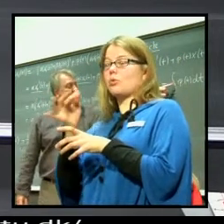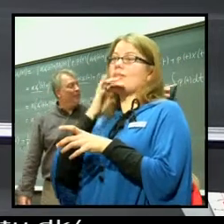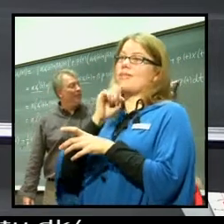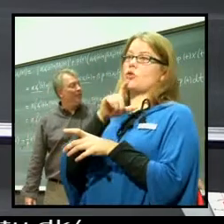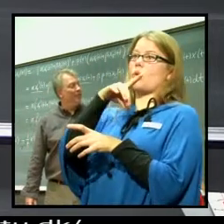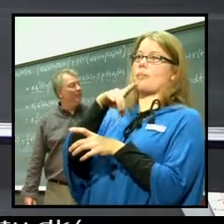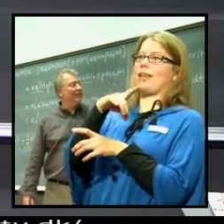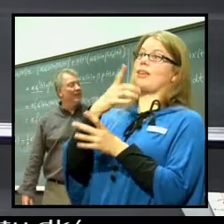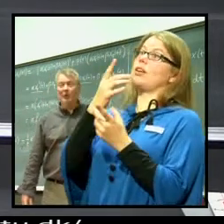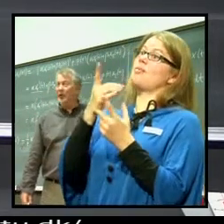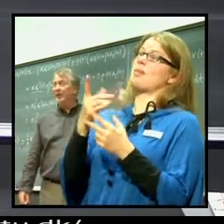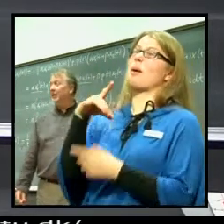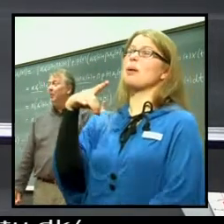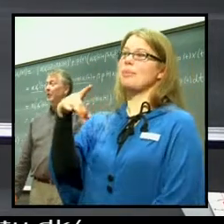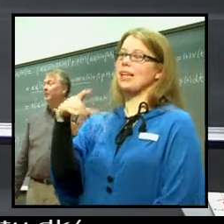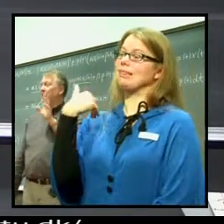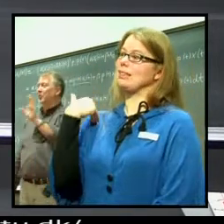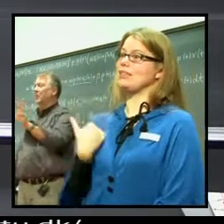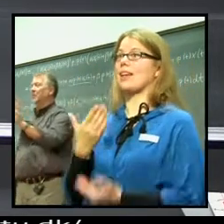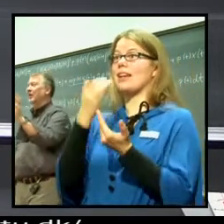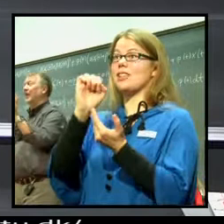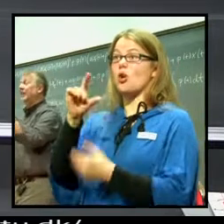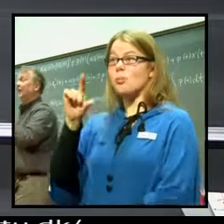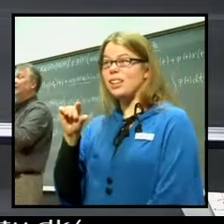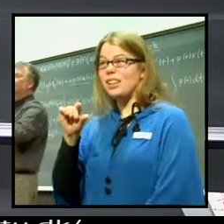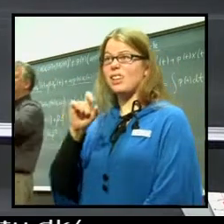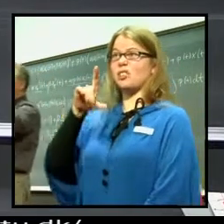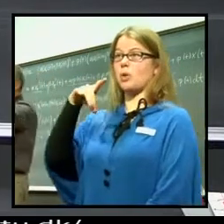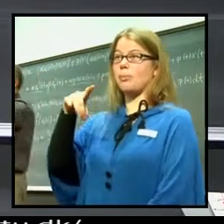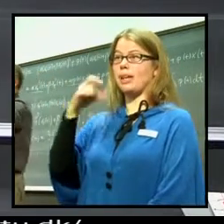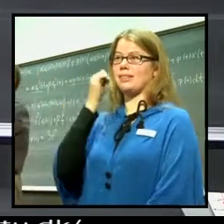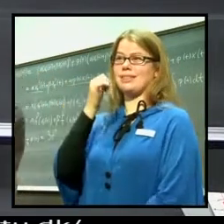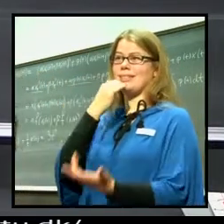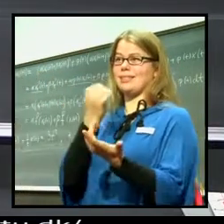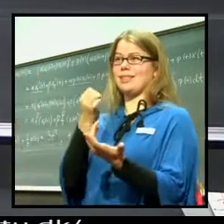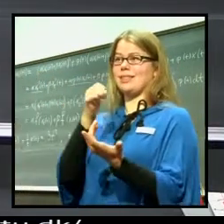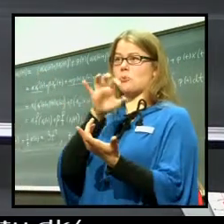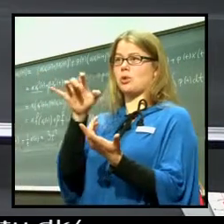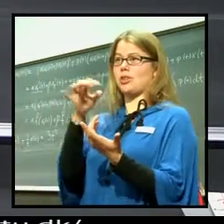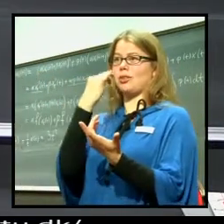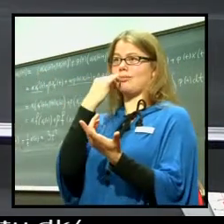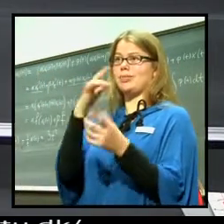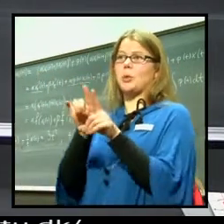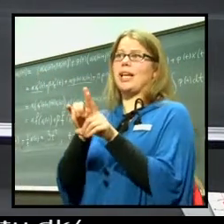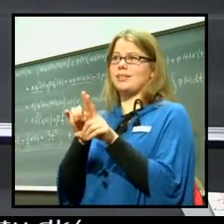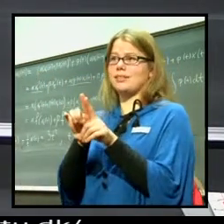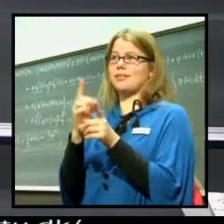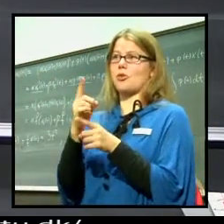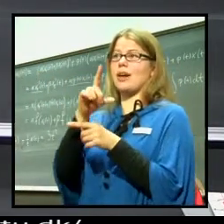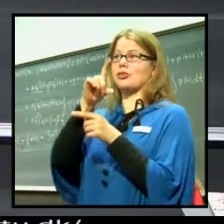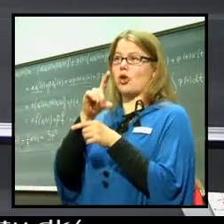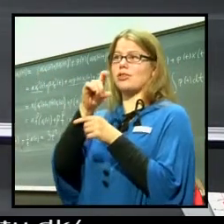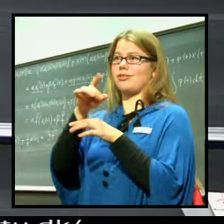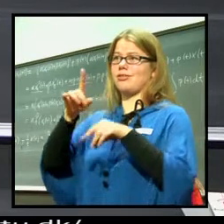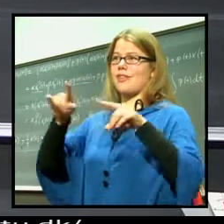at læse, om det er et stort eller et lille p, fordi bogstaverne er identiske, det er bare størrelsen, der varierer. Men jeg vil prøve at gøre, de